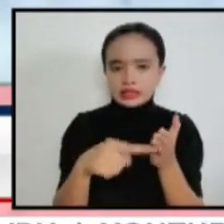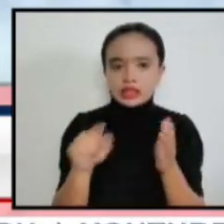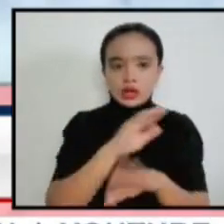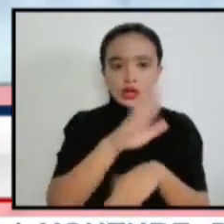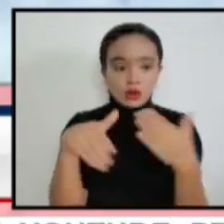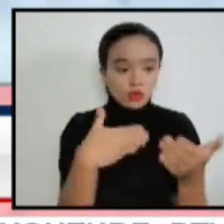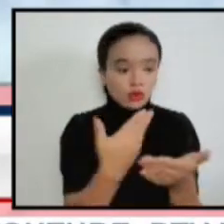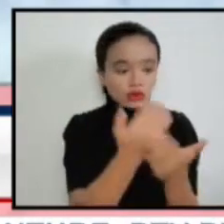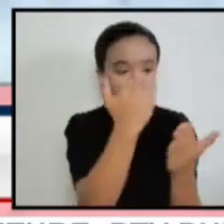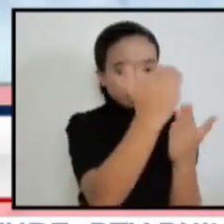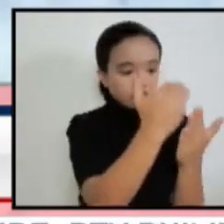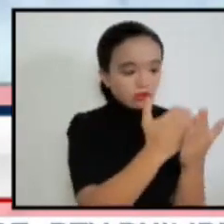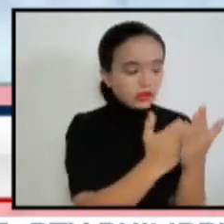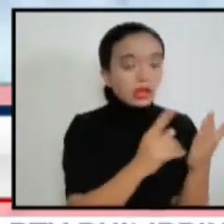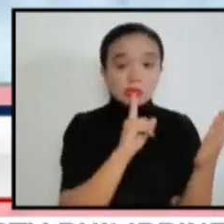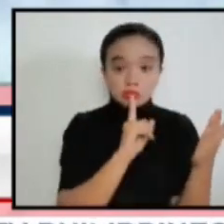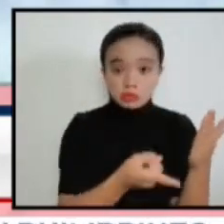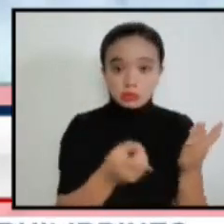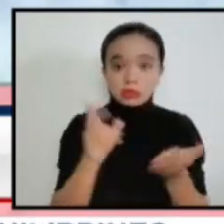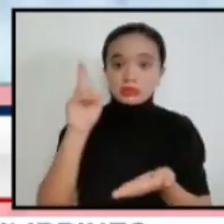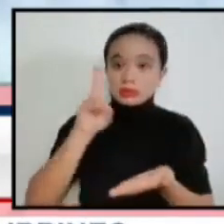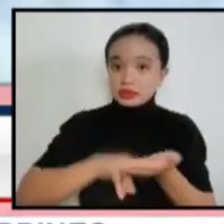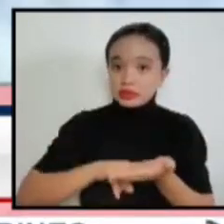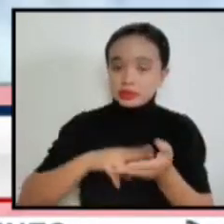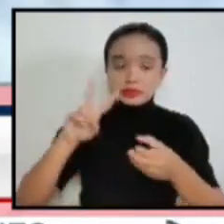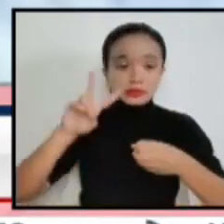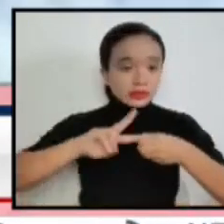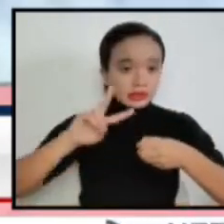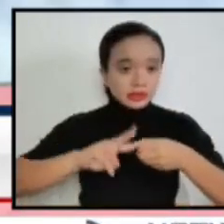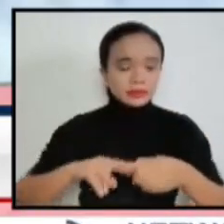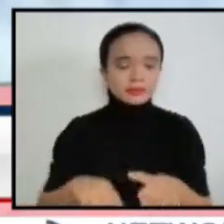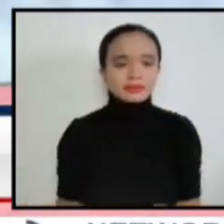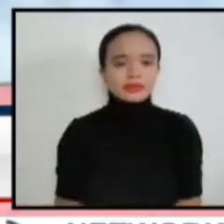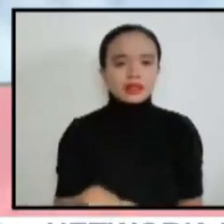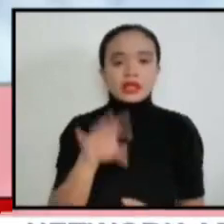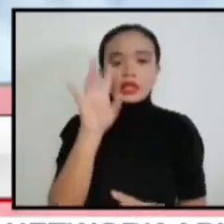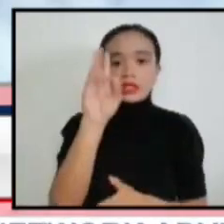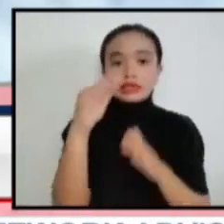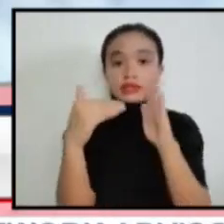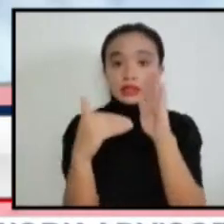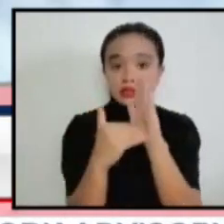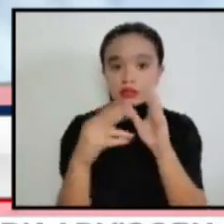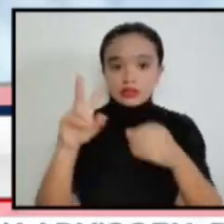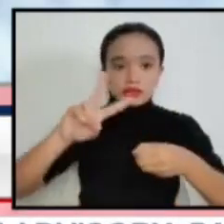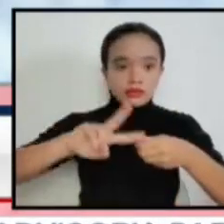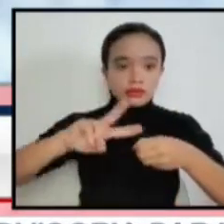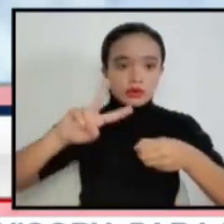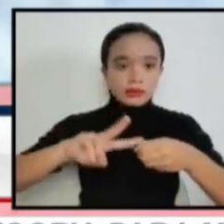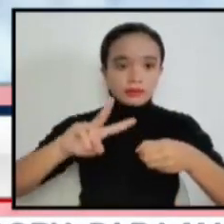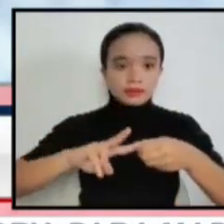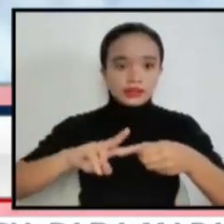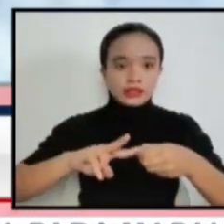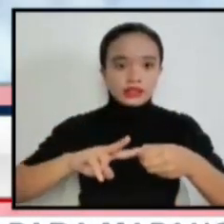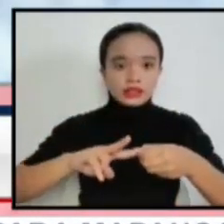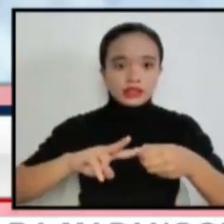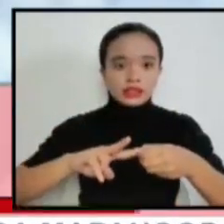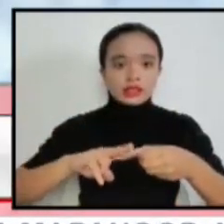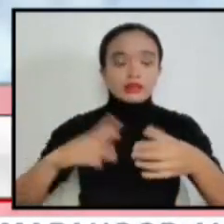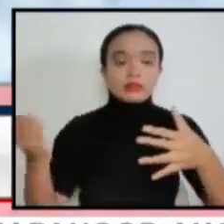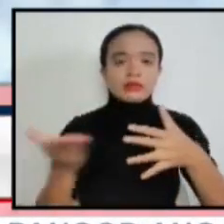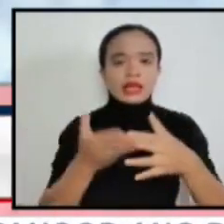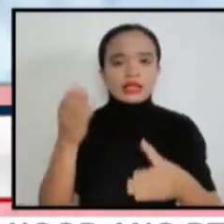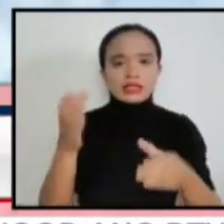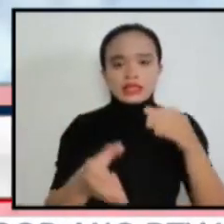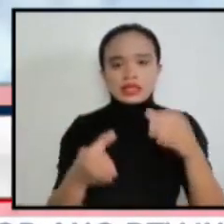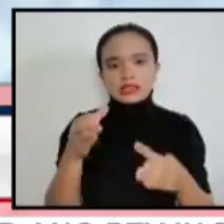listahan ay talagang registradong botante. Aabot naman sa 7,000 botanteng may multiple registration ang kakasuhan na ng COMELEC